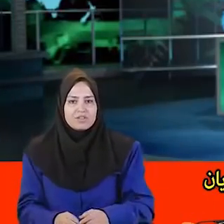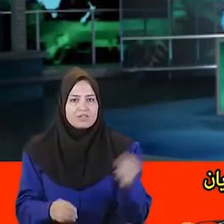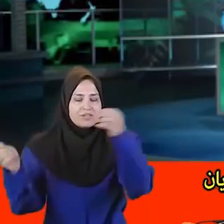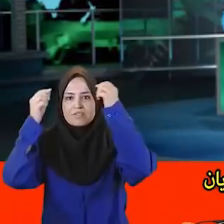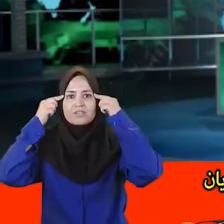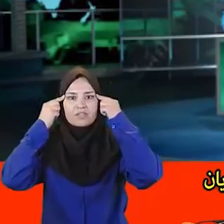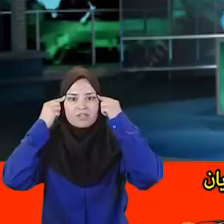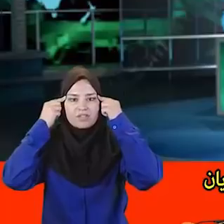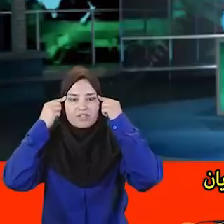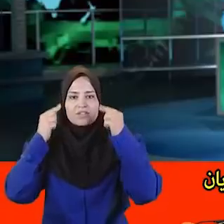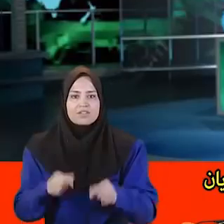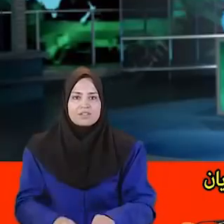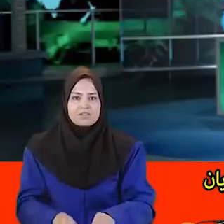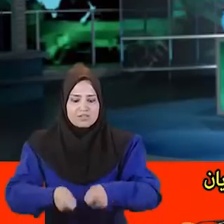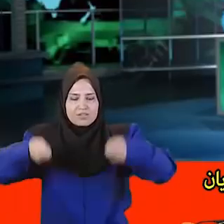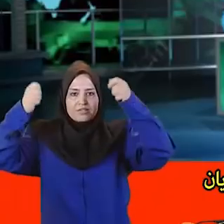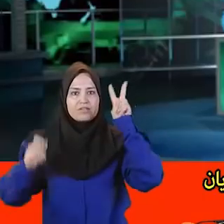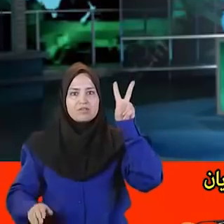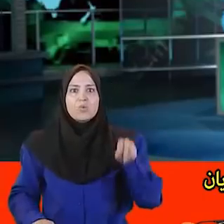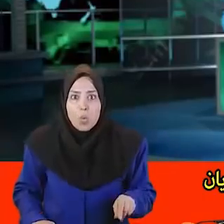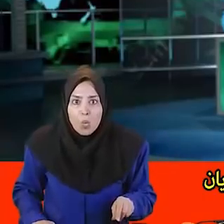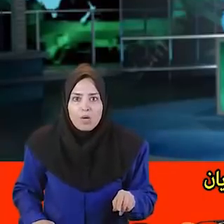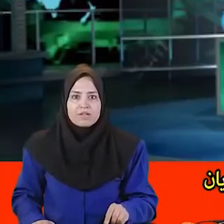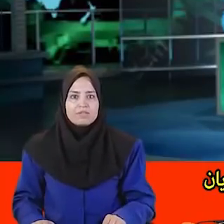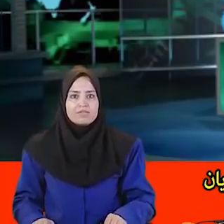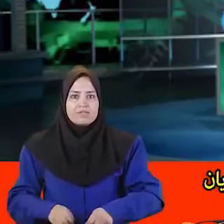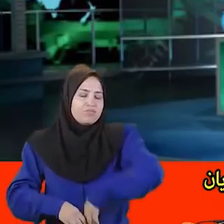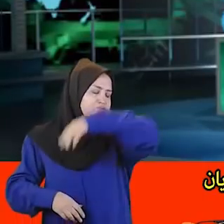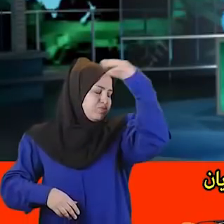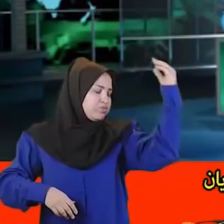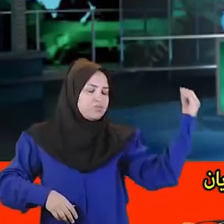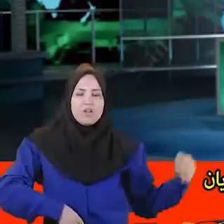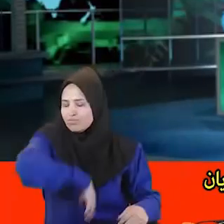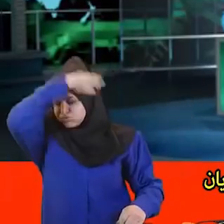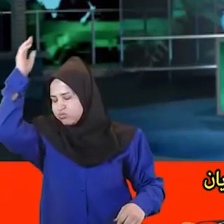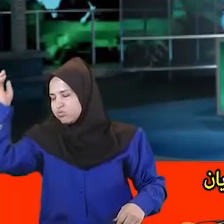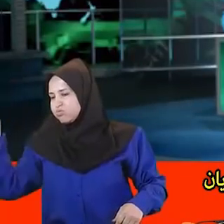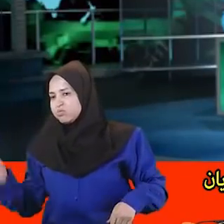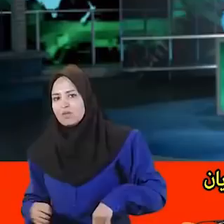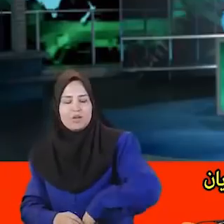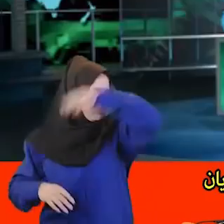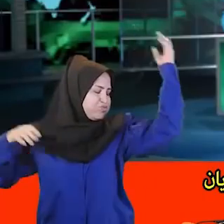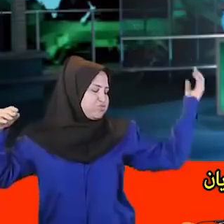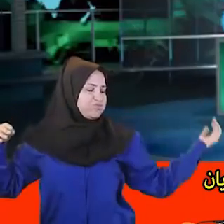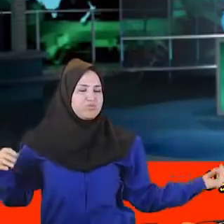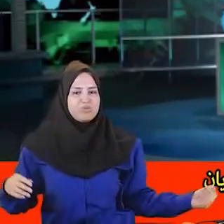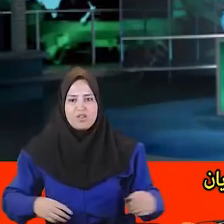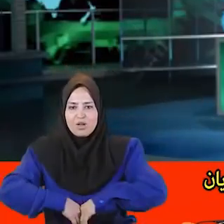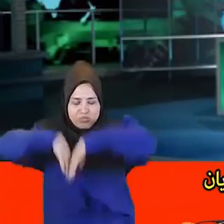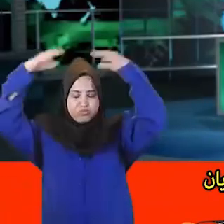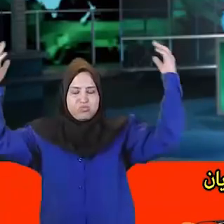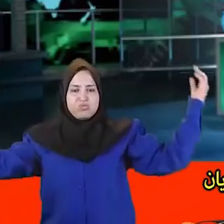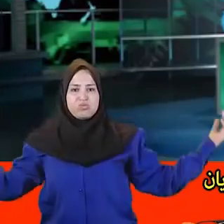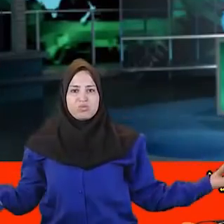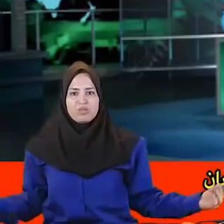شکست بویا از چوسان قدیم، افزایش قیمت دلار، فرو ریختن پلاسکو، معدن یورت، انفجار